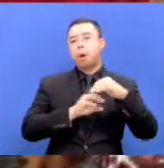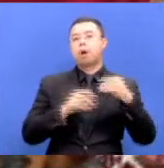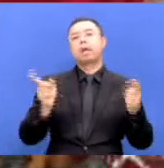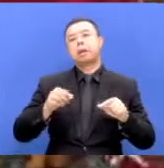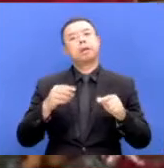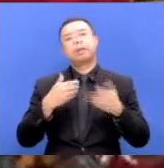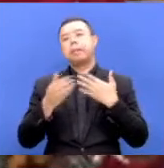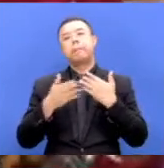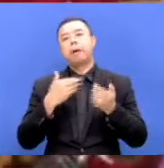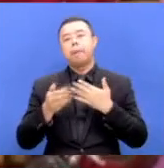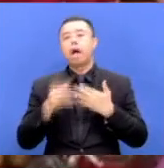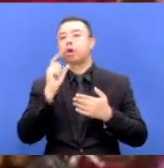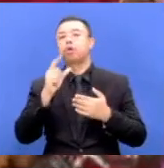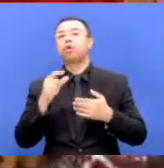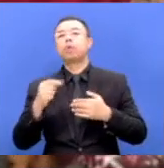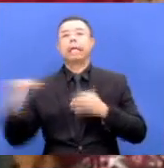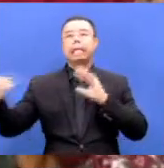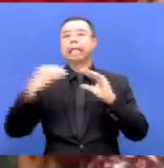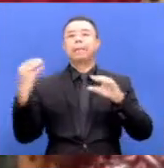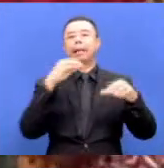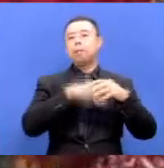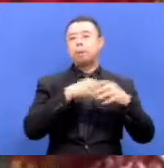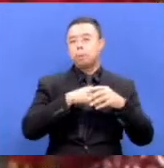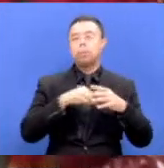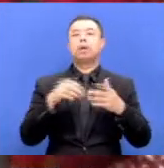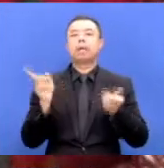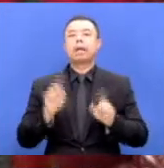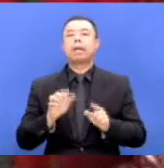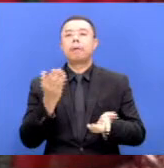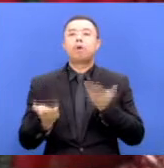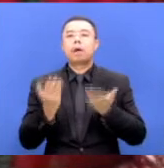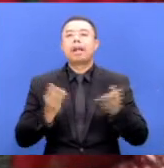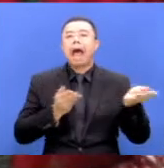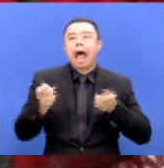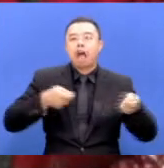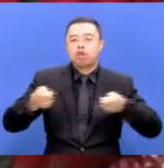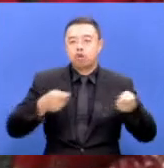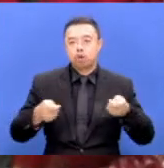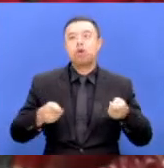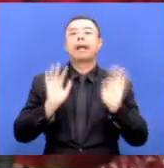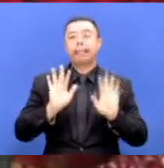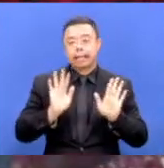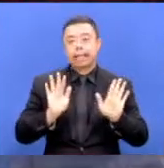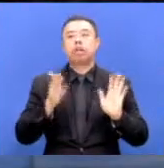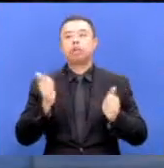masalah di urusan pasokan. Ya, jadi mungkin kata niaganya saja supaya jangan sampai keluar.